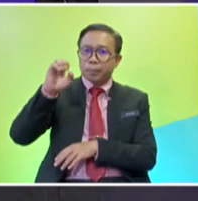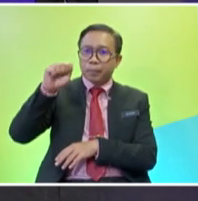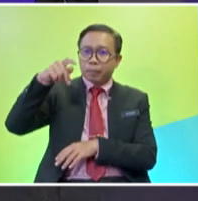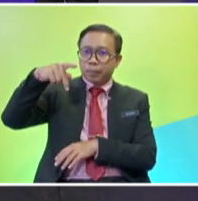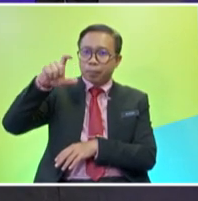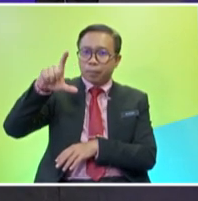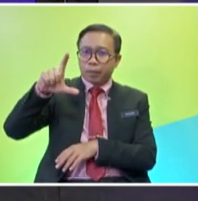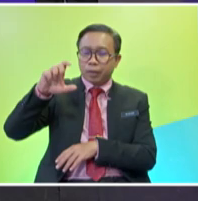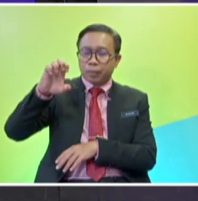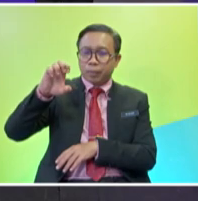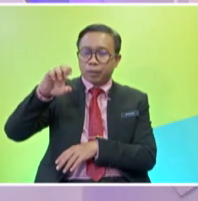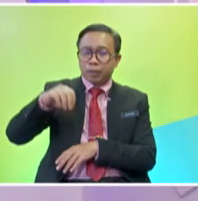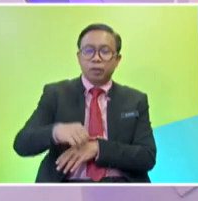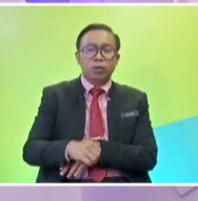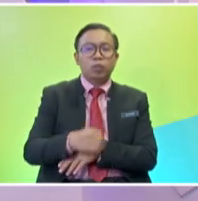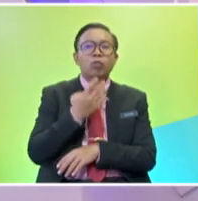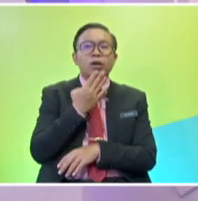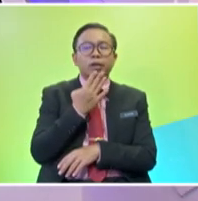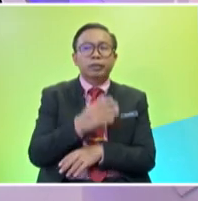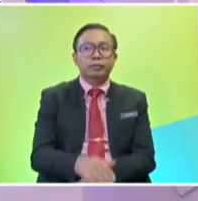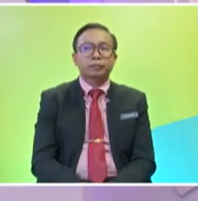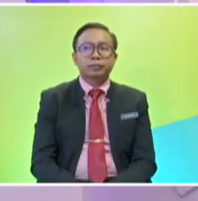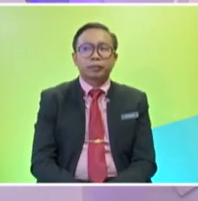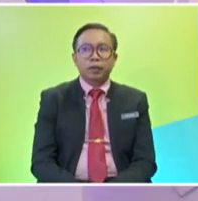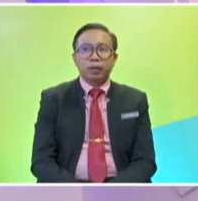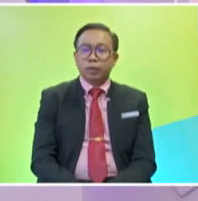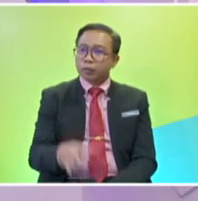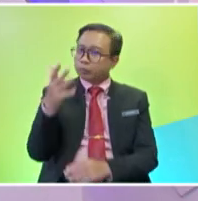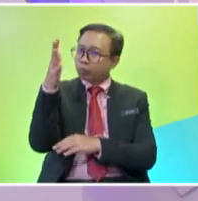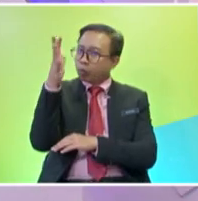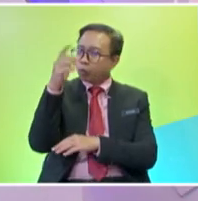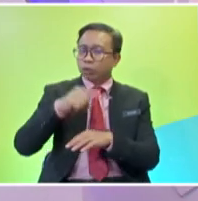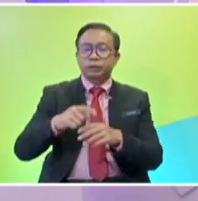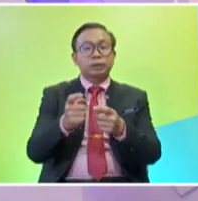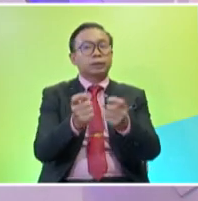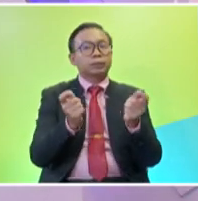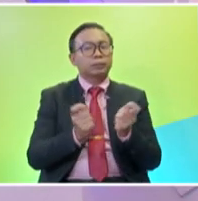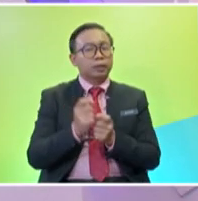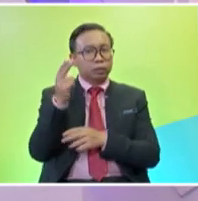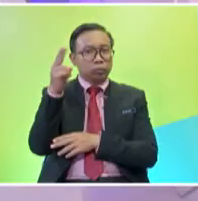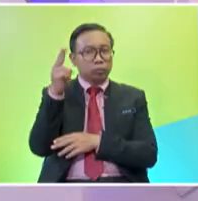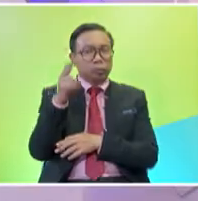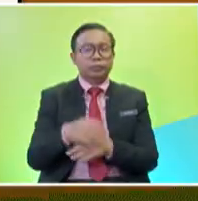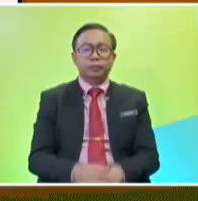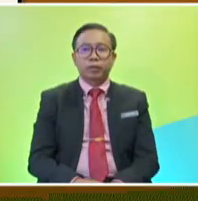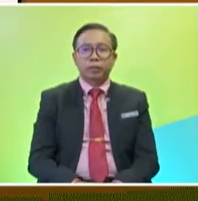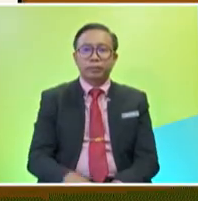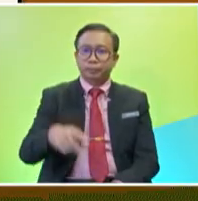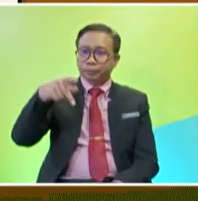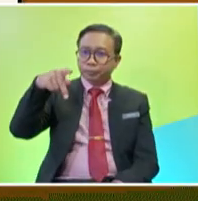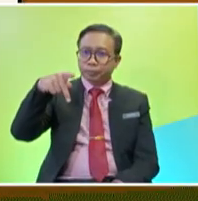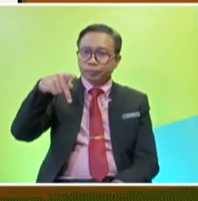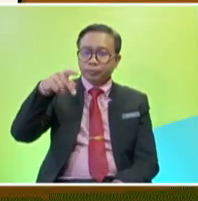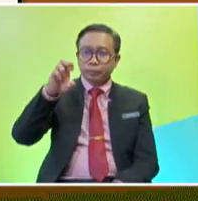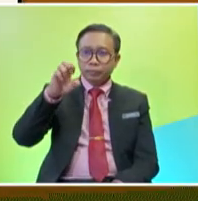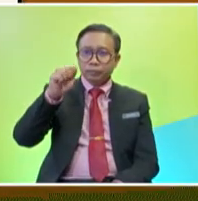Oke antara pokok yang ada di kawasan hutan Luruh sederhana adalah pokok big pokok